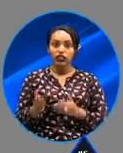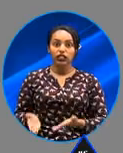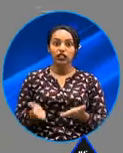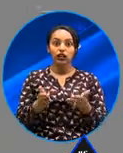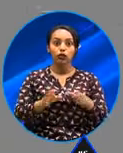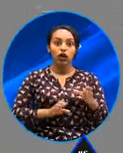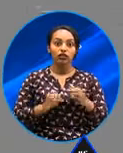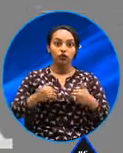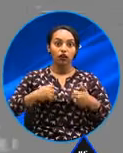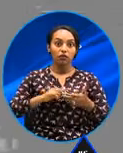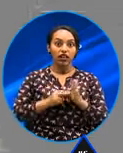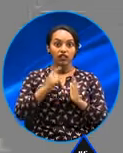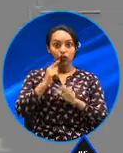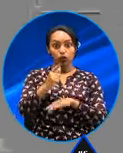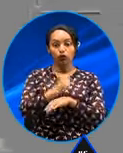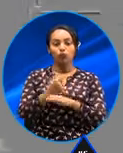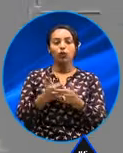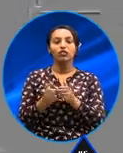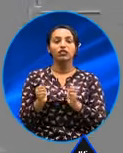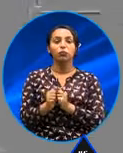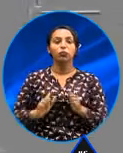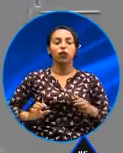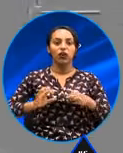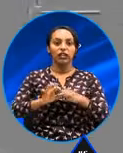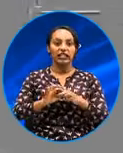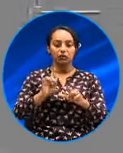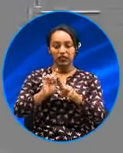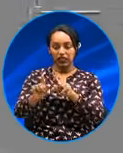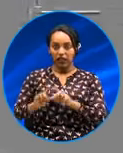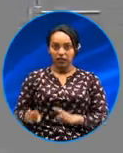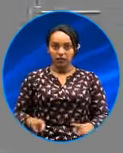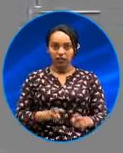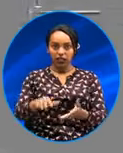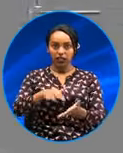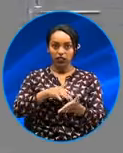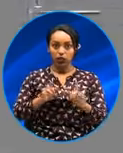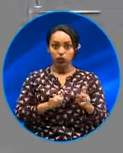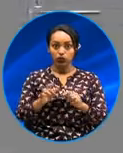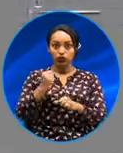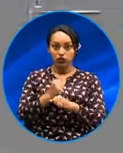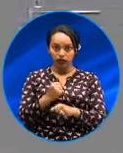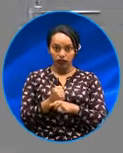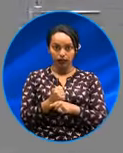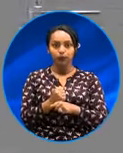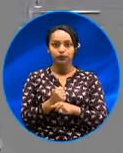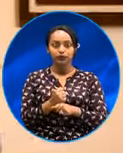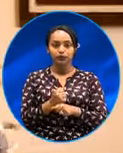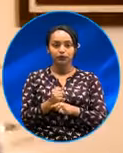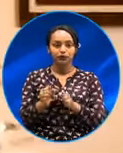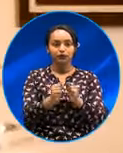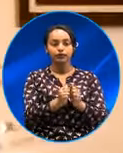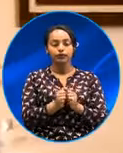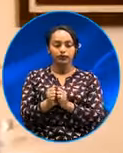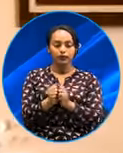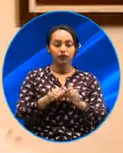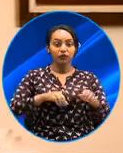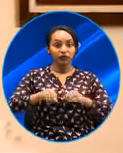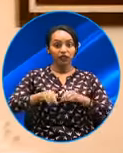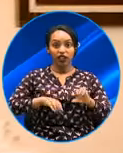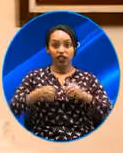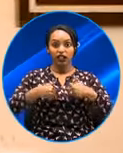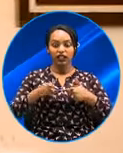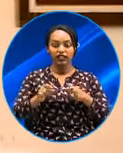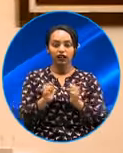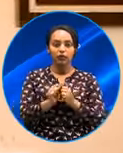እንዲቀርቡ አድርጓል ማለት ነው። ተቋሙ ከዚህ ጋር በተያያዘ በተለያየ መንገድ ጥናቶች እንዲሰሩ በጋራ እንቅስቃሴ